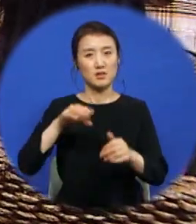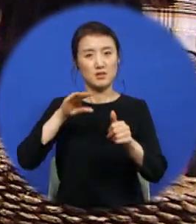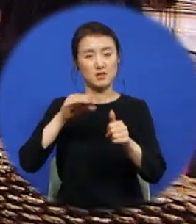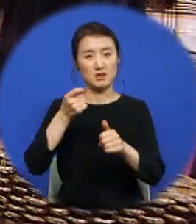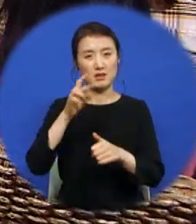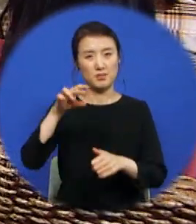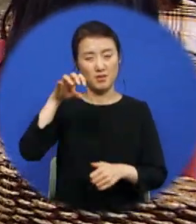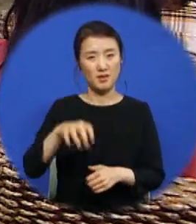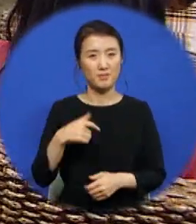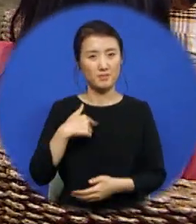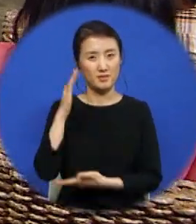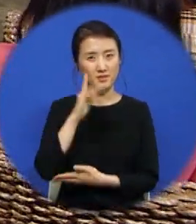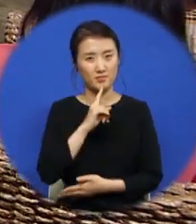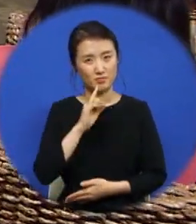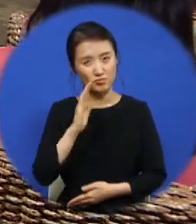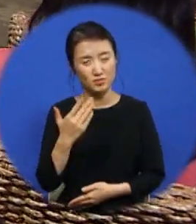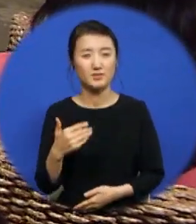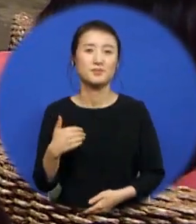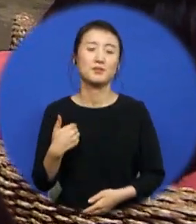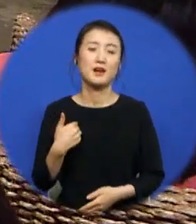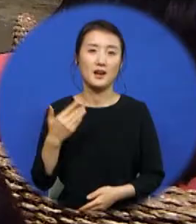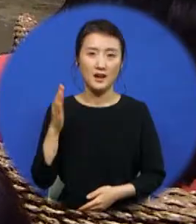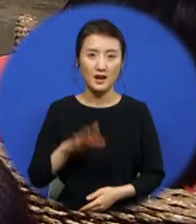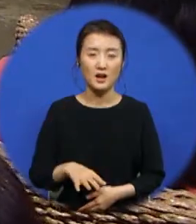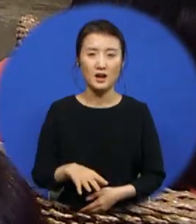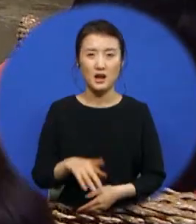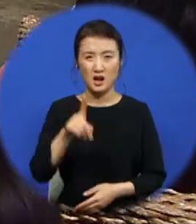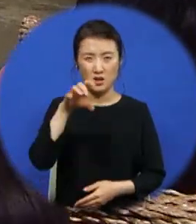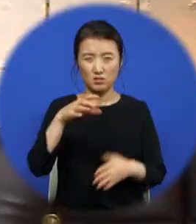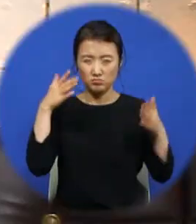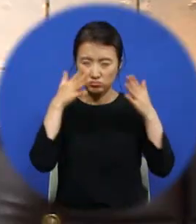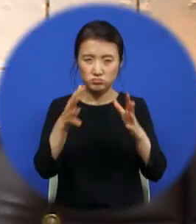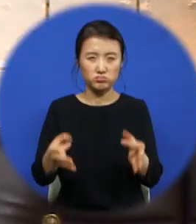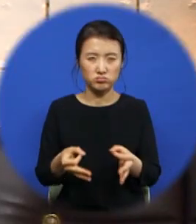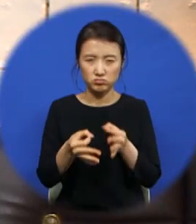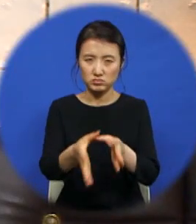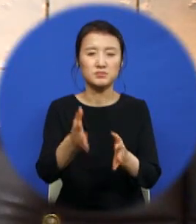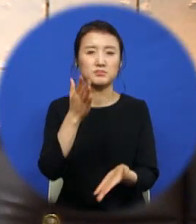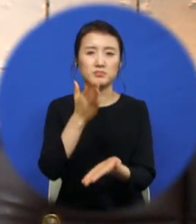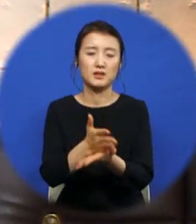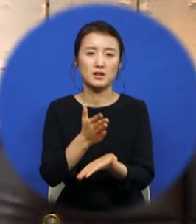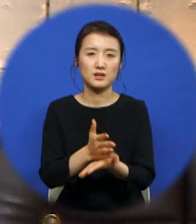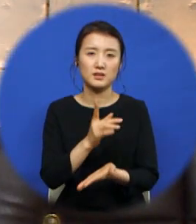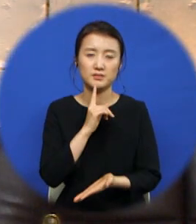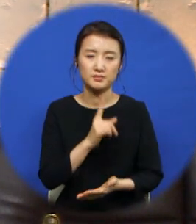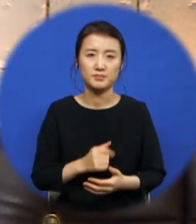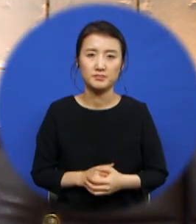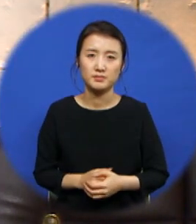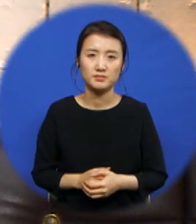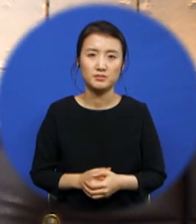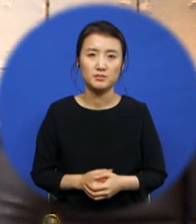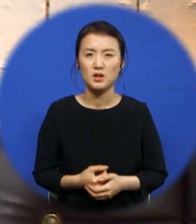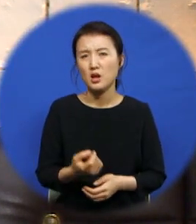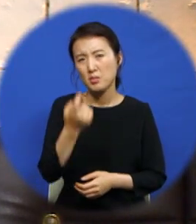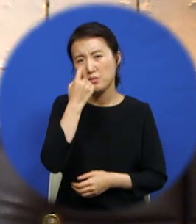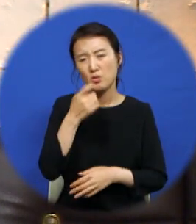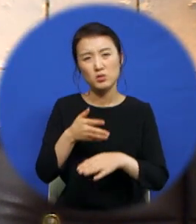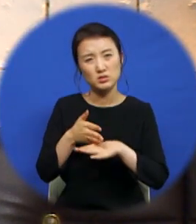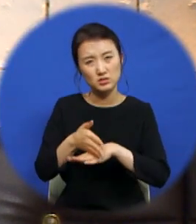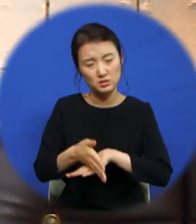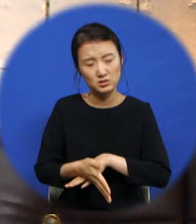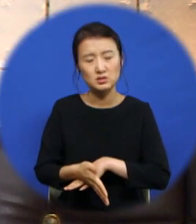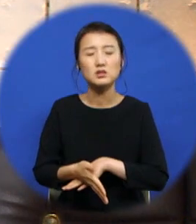요새 절대 몰빵 하지 말라는 거지 4 이런걸 우리는 너무 늦게 배워야